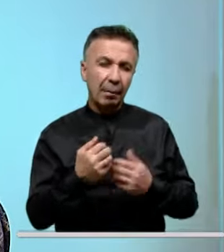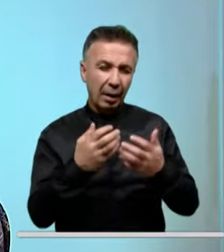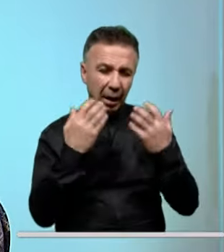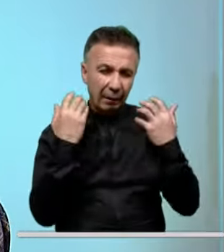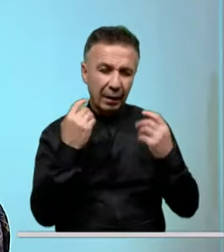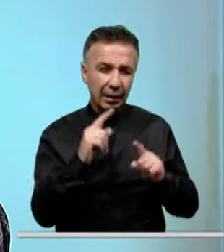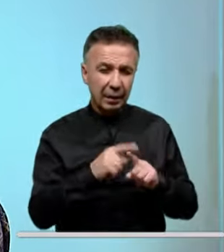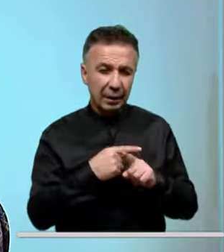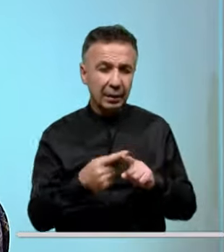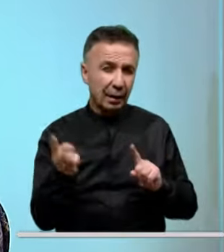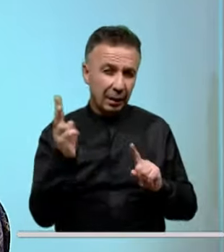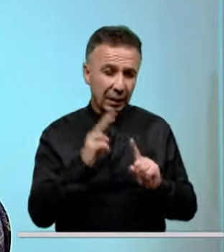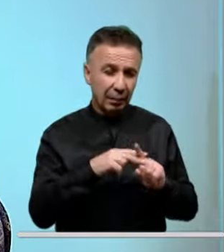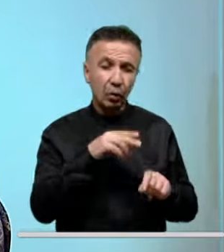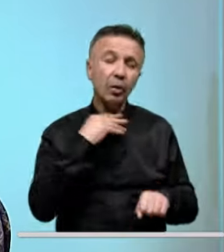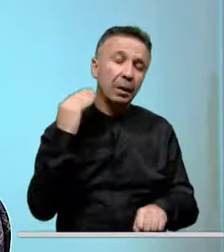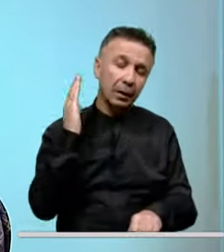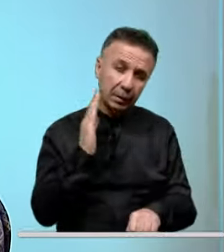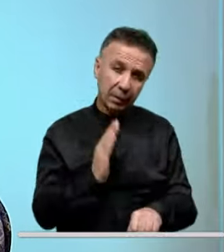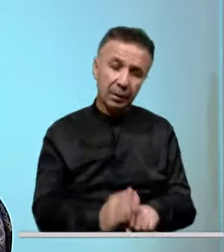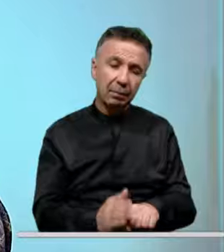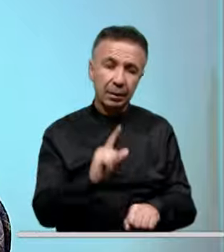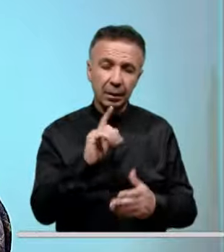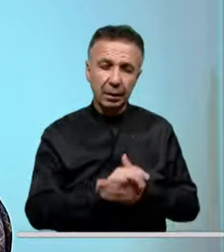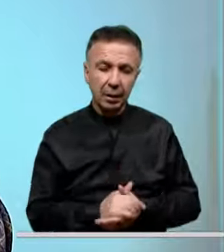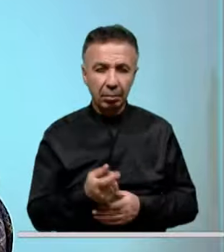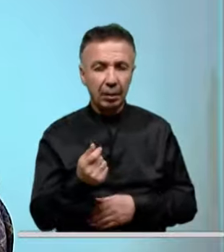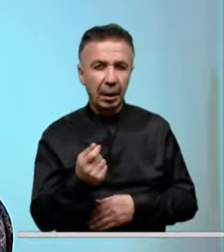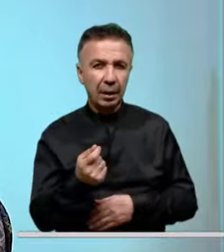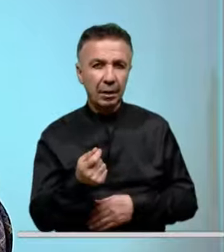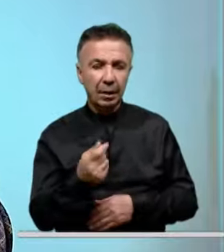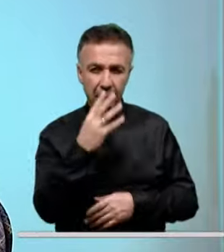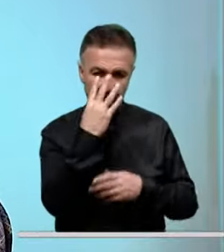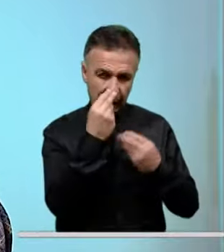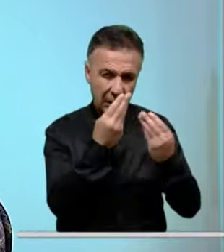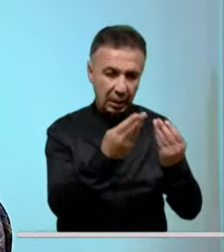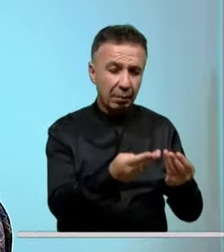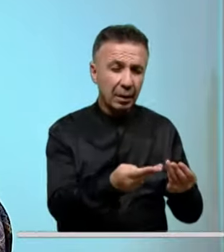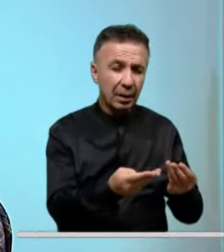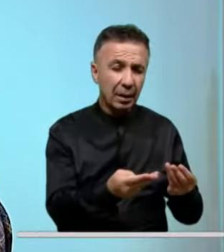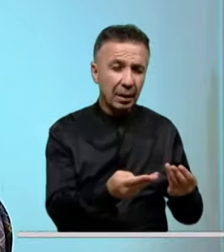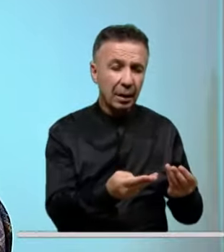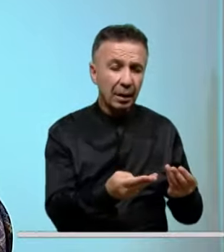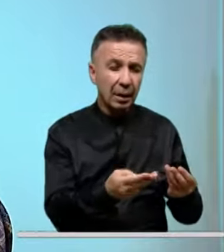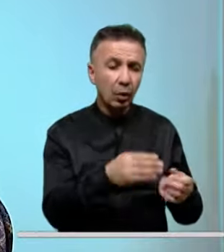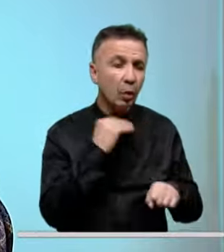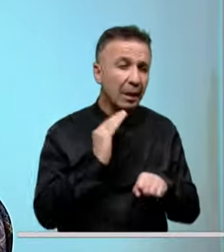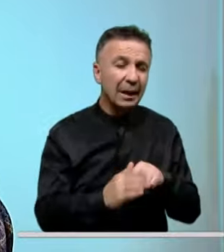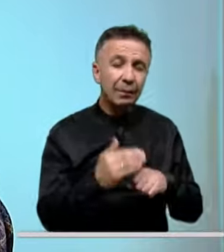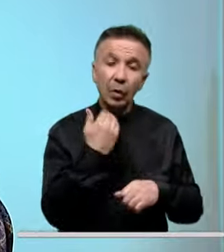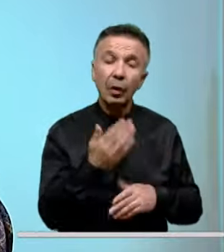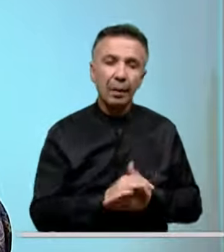olup kurbanın kesilmesidir. Bedelinin parasının bağışlanmasıyla kurban olmaz.